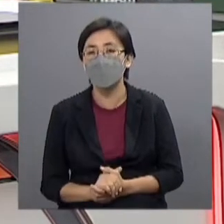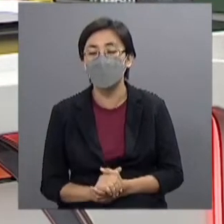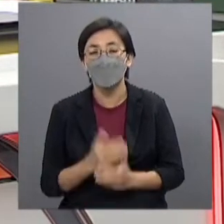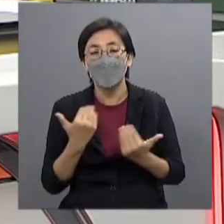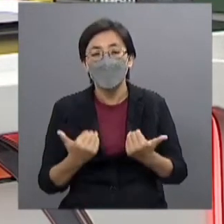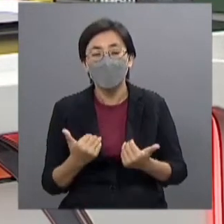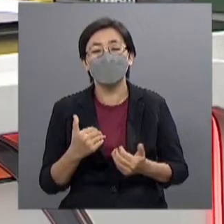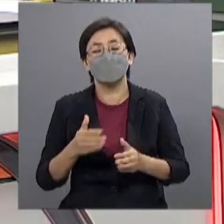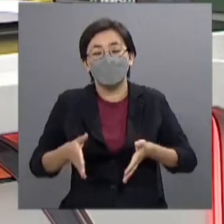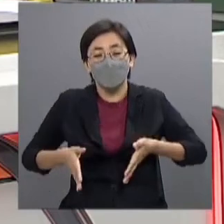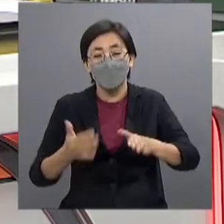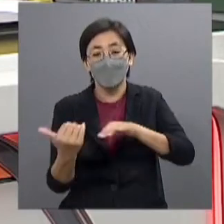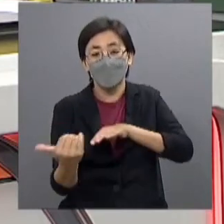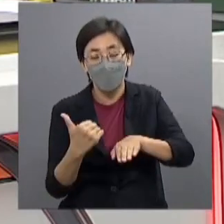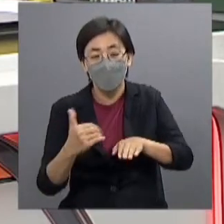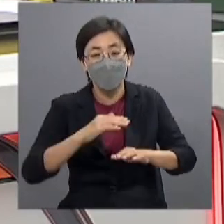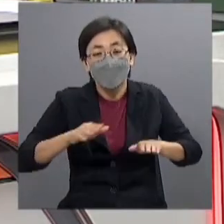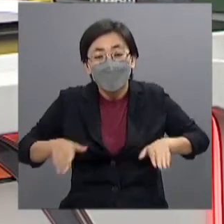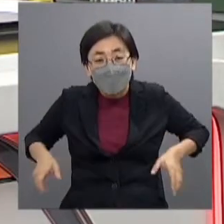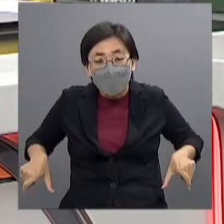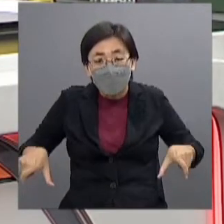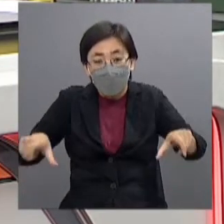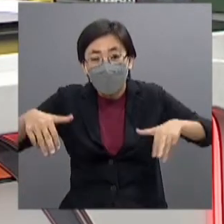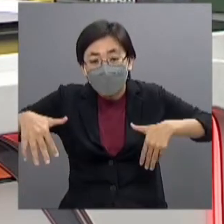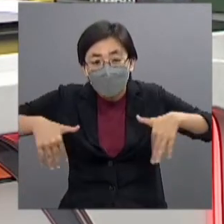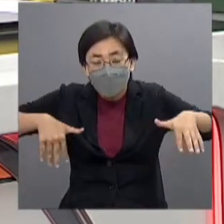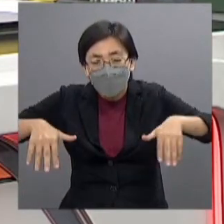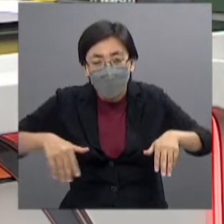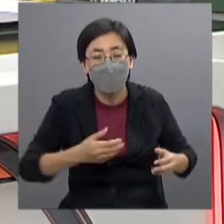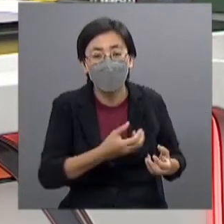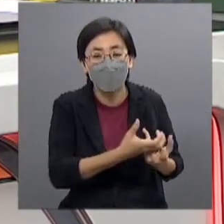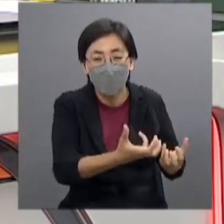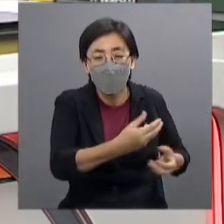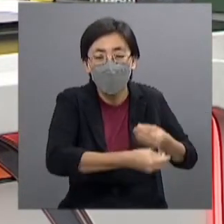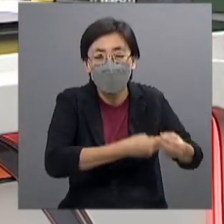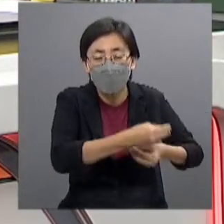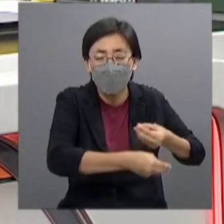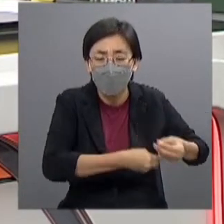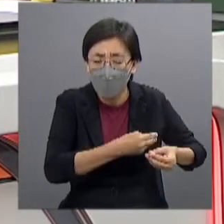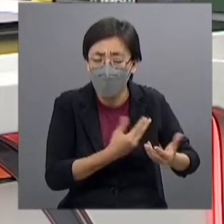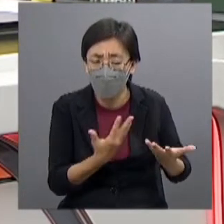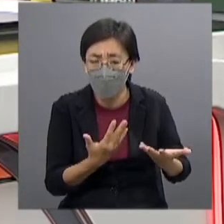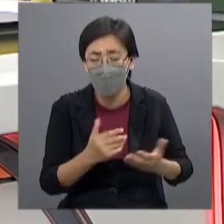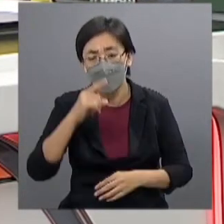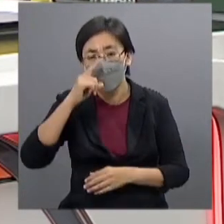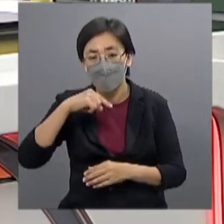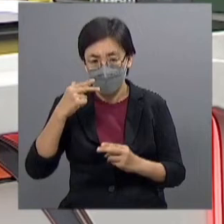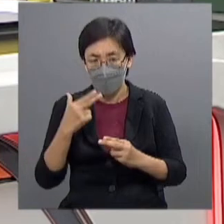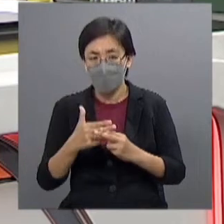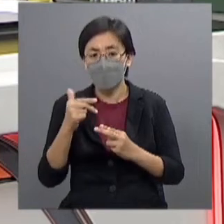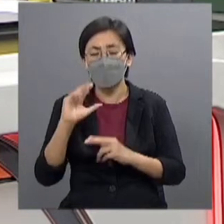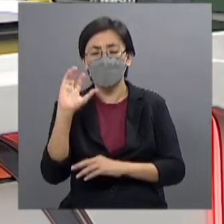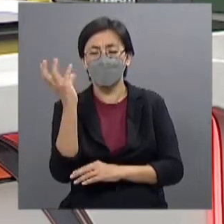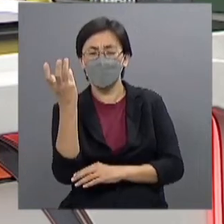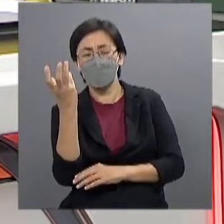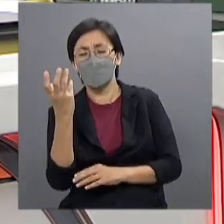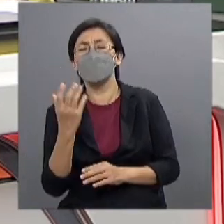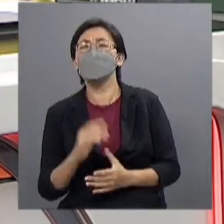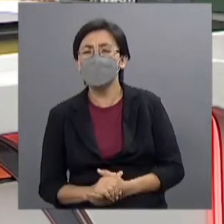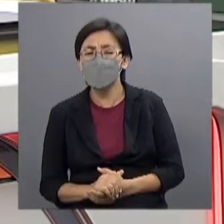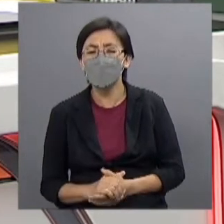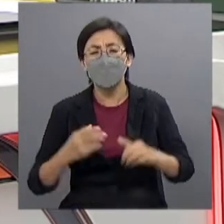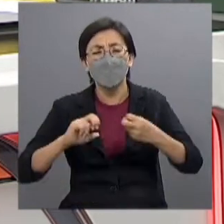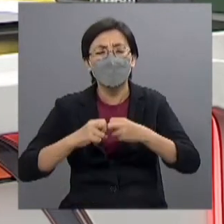แล้วก็ริมทางสตรีทฟู้ดในกรุงเทพมหานครเนี่ยถือว่ามีชื่อเสียงโด่งดังระดับโลกนะคะแต่ว่าอีกทางนึงก็มองเหมือนกัน